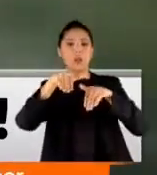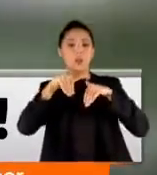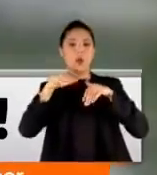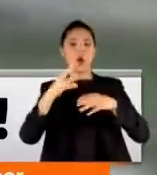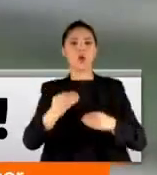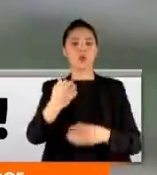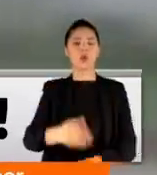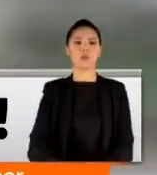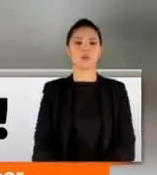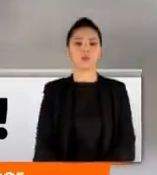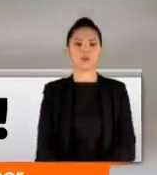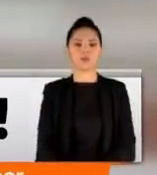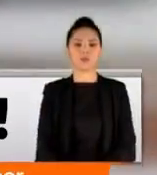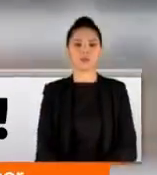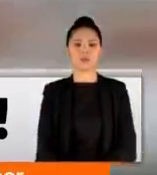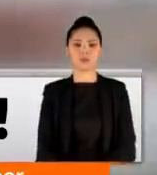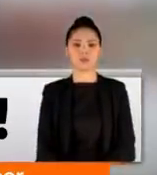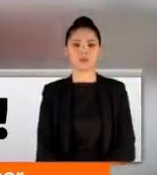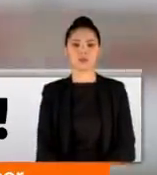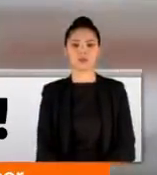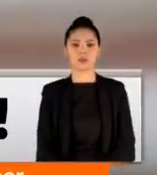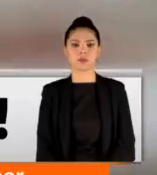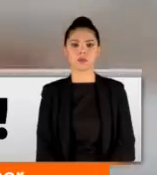tekneler. Böyle bir şey olamaz.